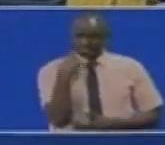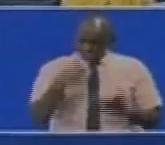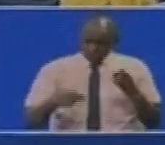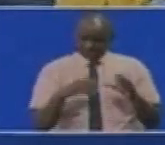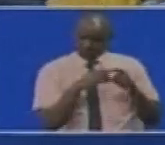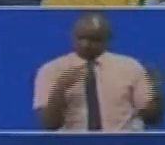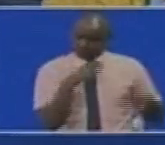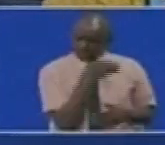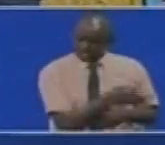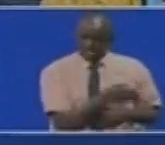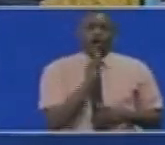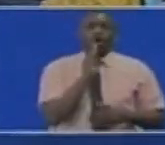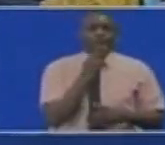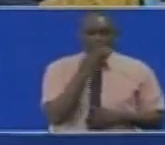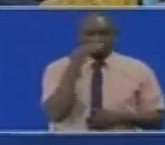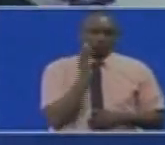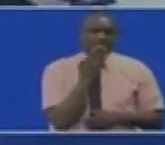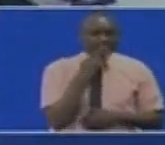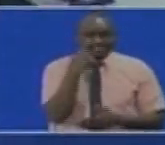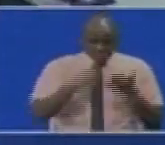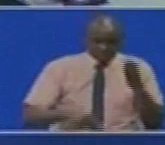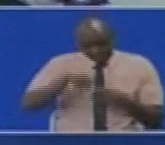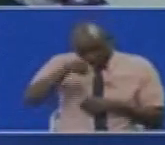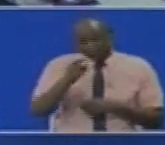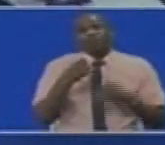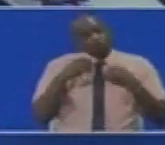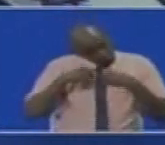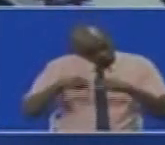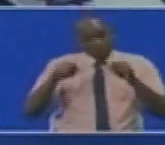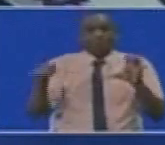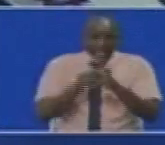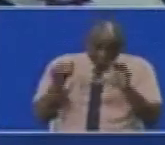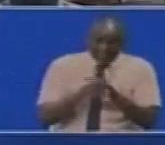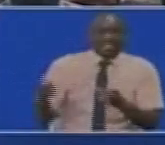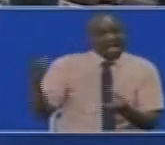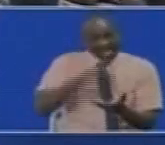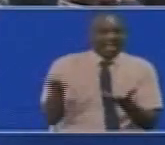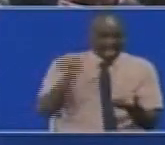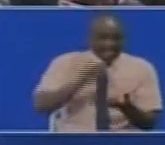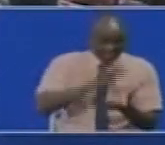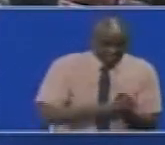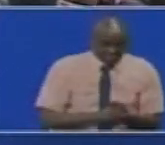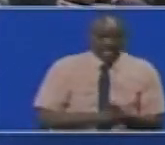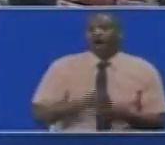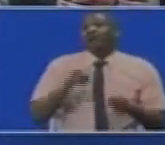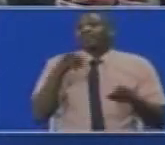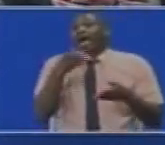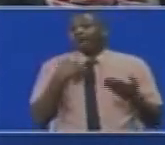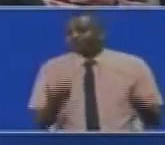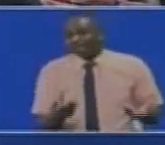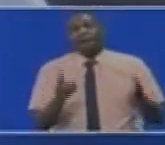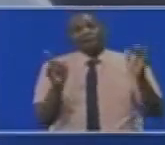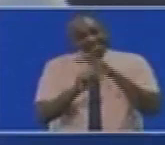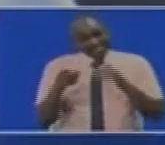upinzani, Mudavadi ameendeleza shughuli zake za uvuvi wanachama zaidi wa hivi punde kunaswa akiwa aliyekuwa waziri